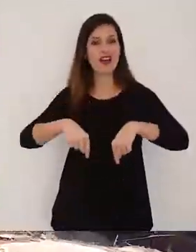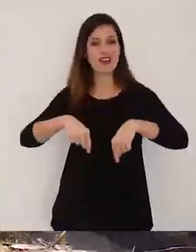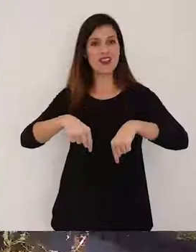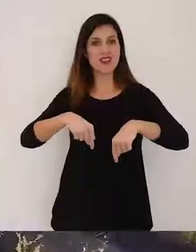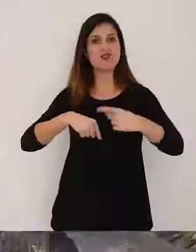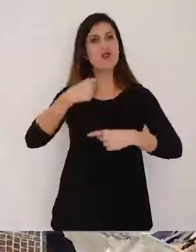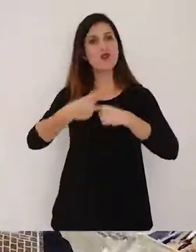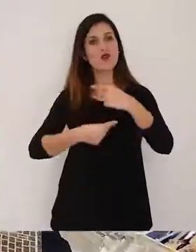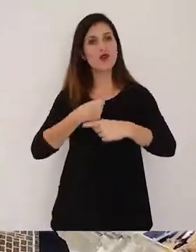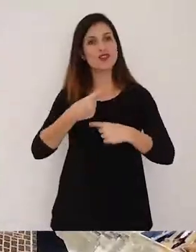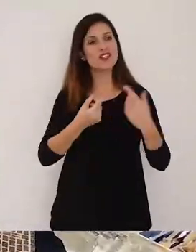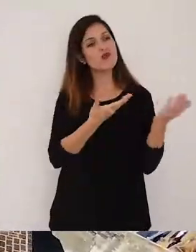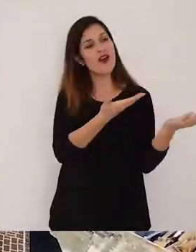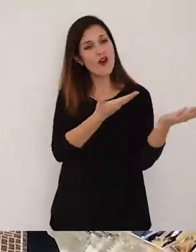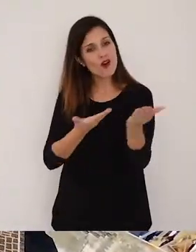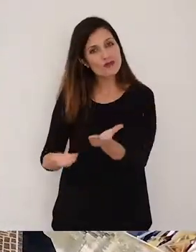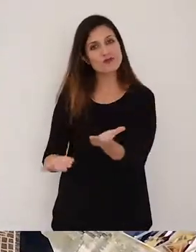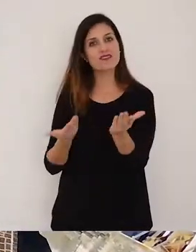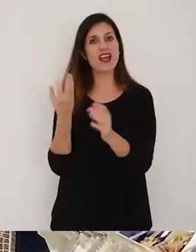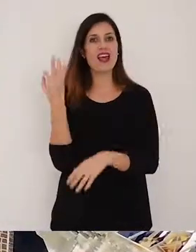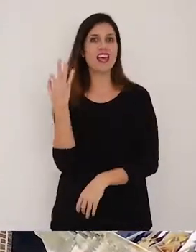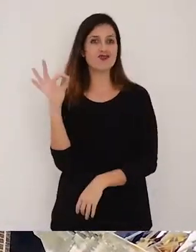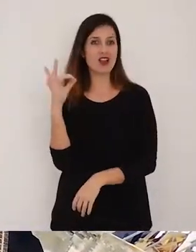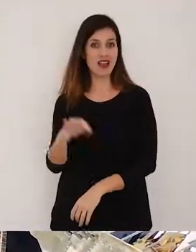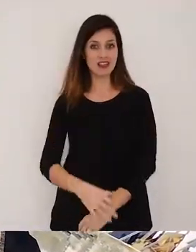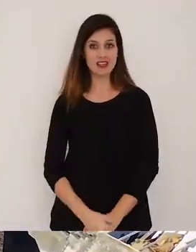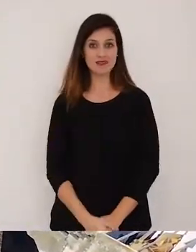tipiche caratteristiche dell'antica ospitalità del Levante.